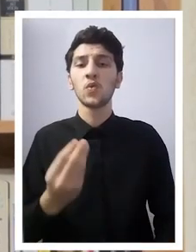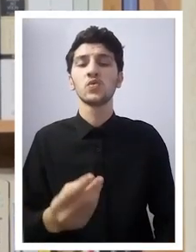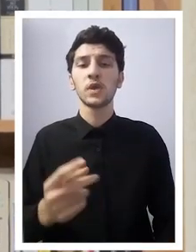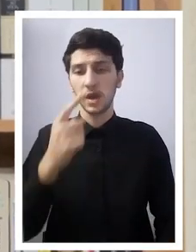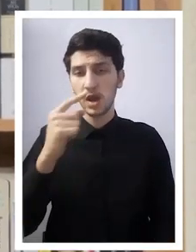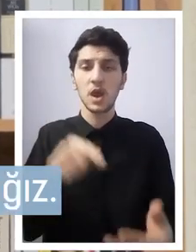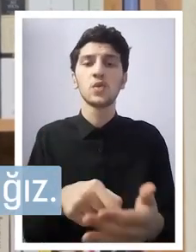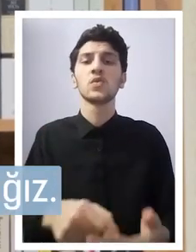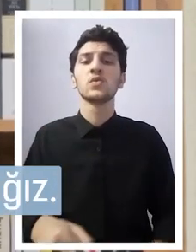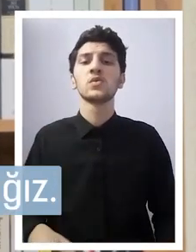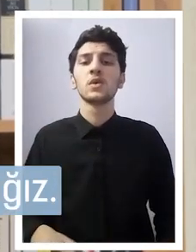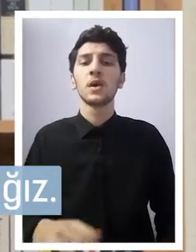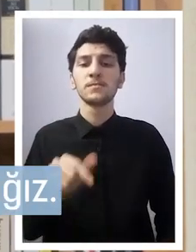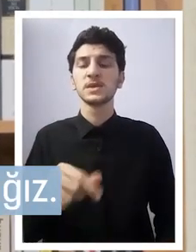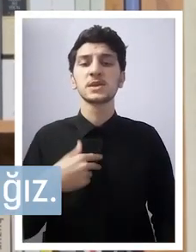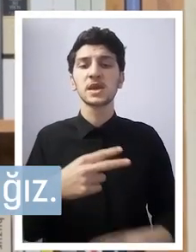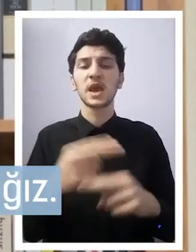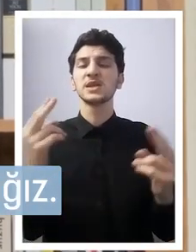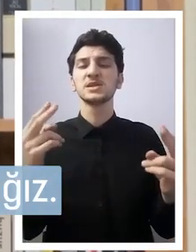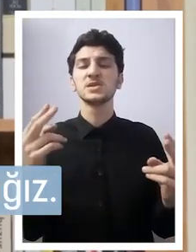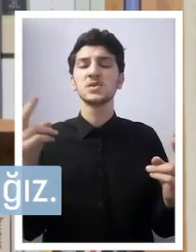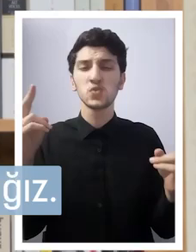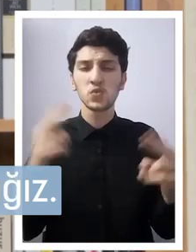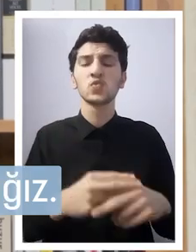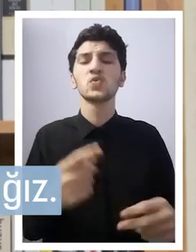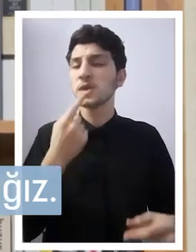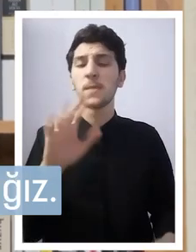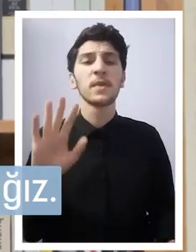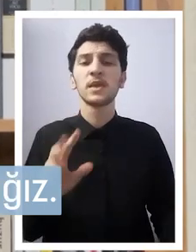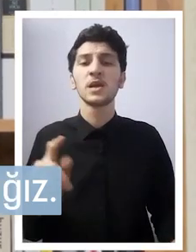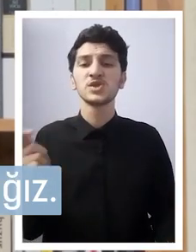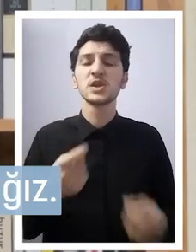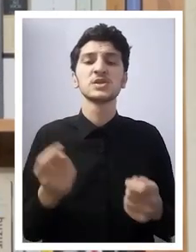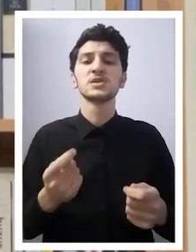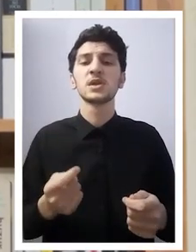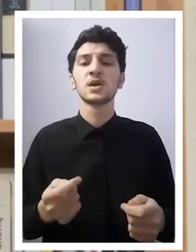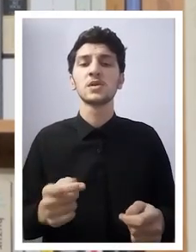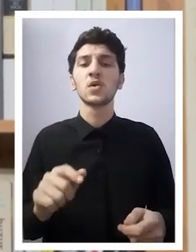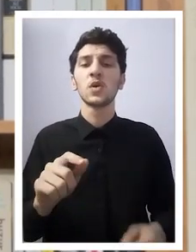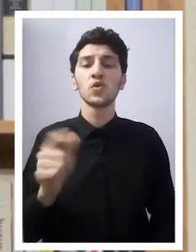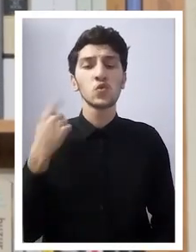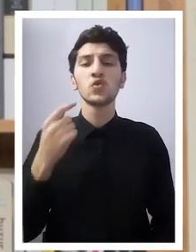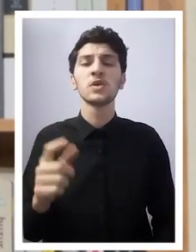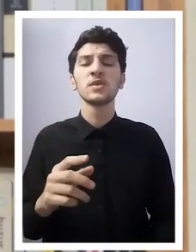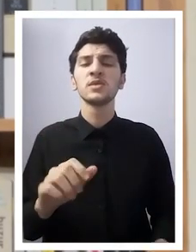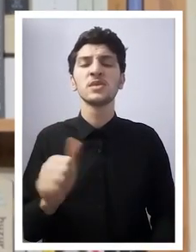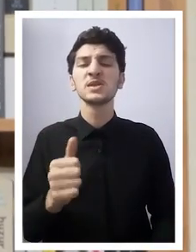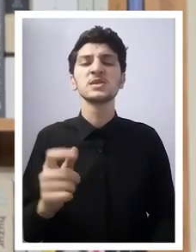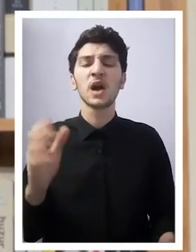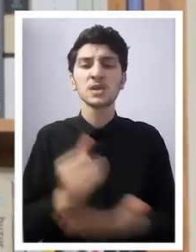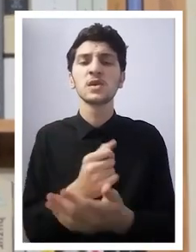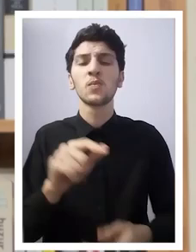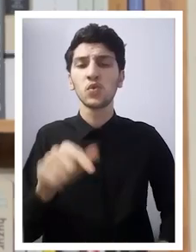olduğuna inanıyoruz. Yine gece demeden, gündüz demeden çalışacağız. Dün nasıl